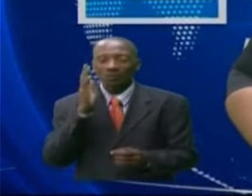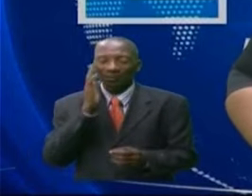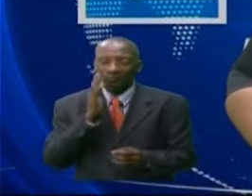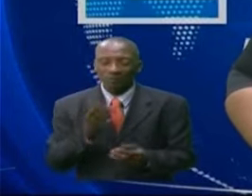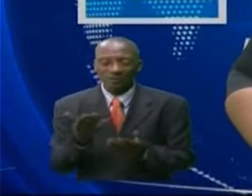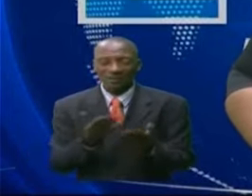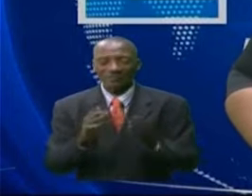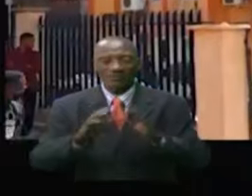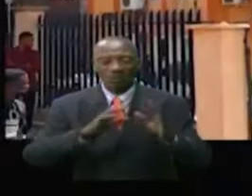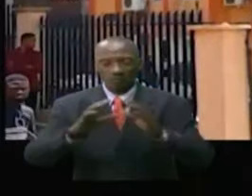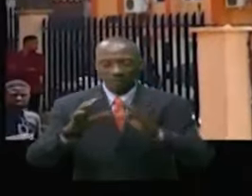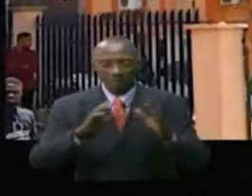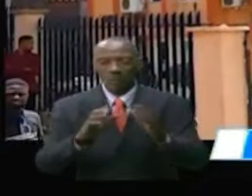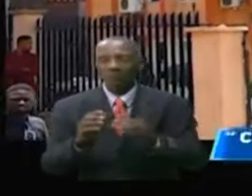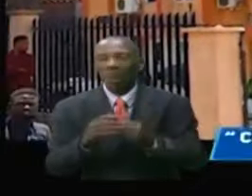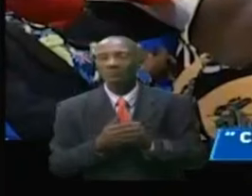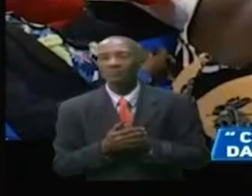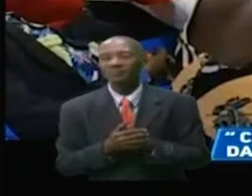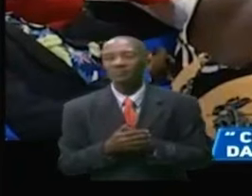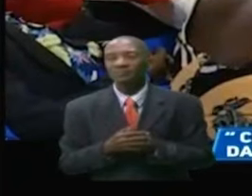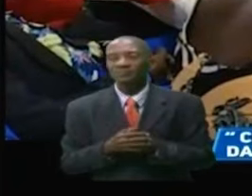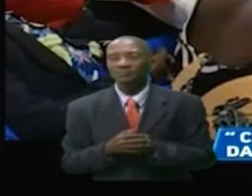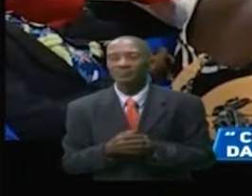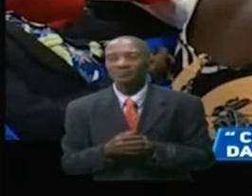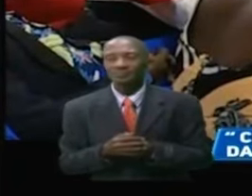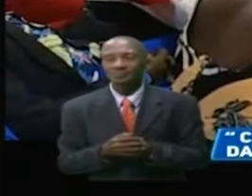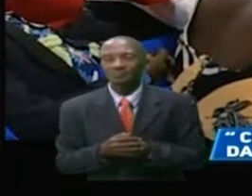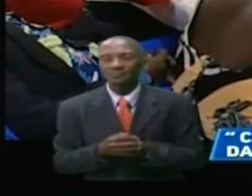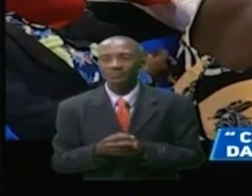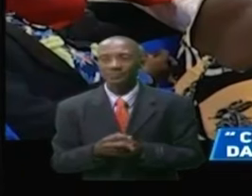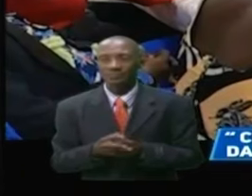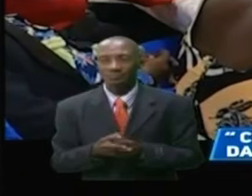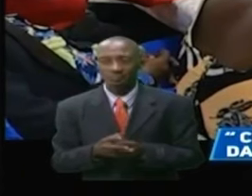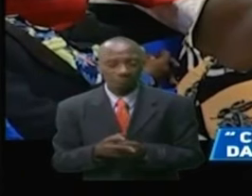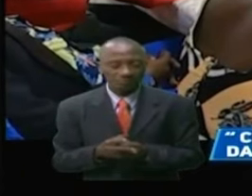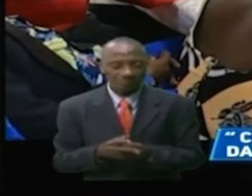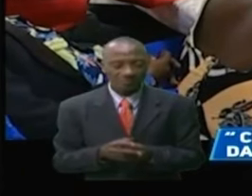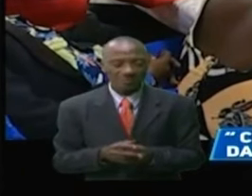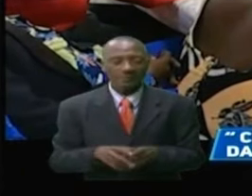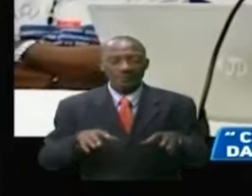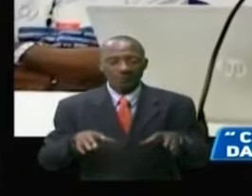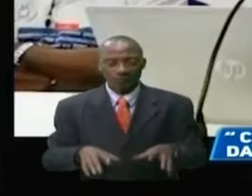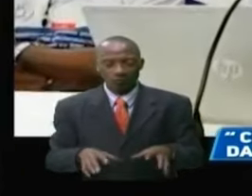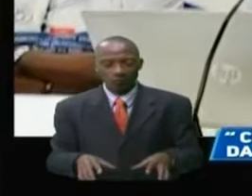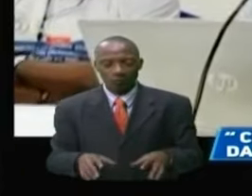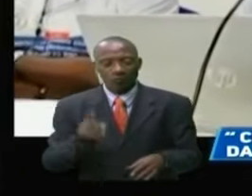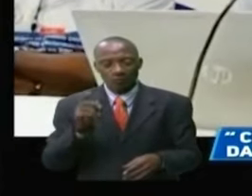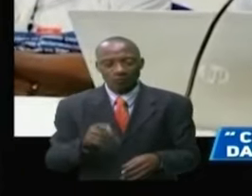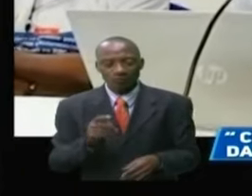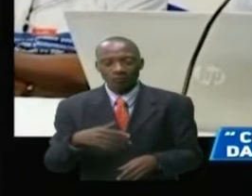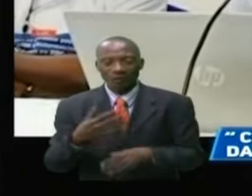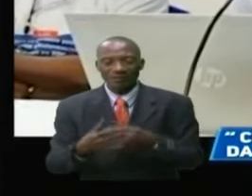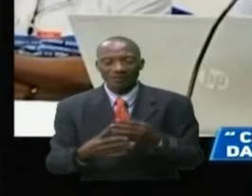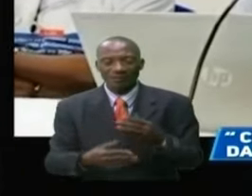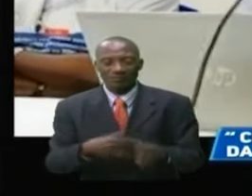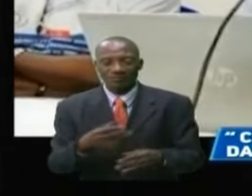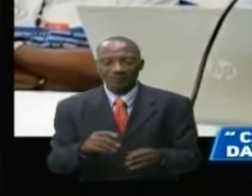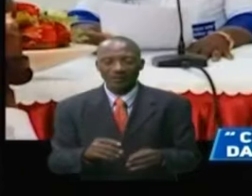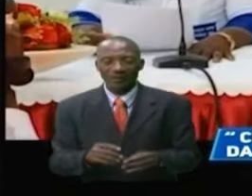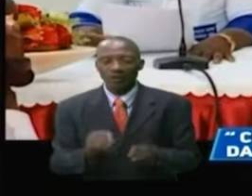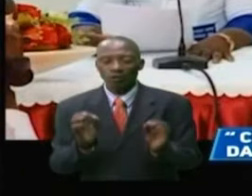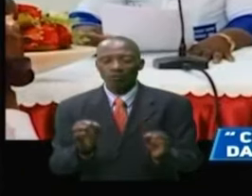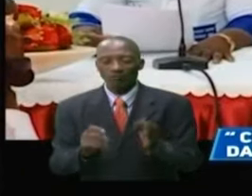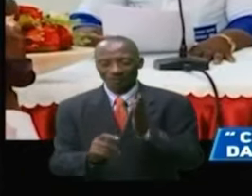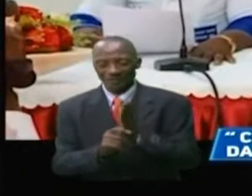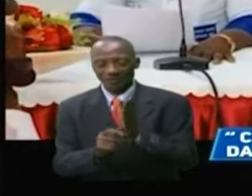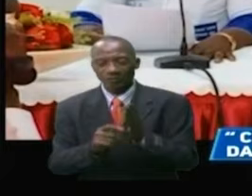Cédric Kenina. L'objectif est de doter la République démocratique du Congo d'une stratégie sur la technologie de l'éducation.